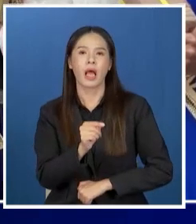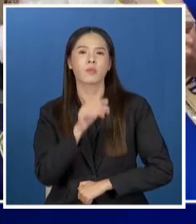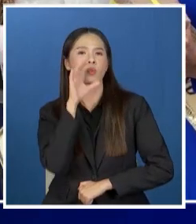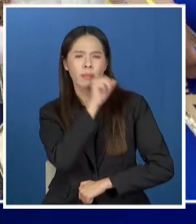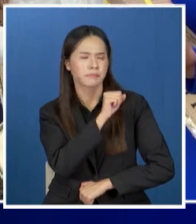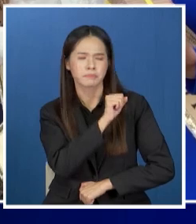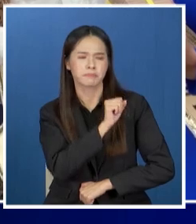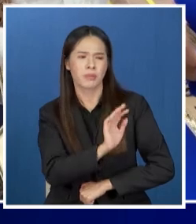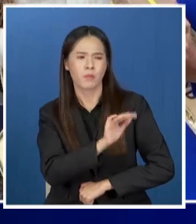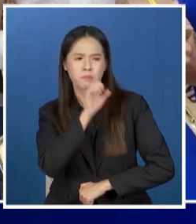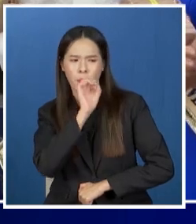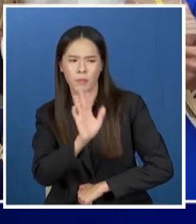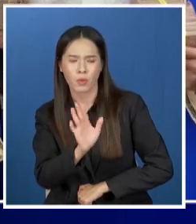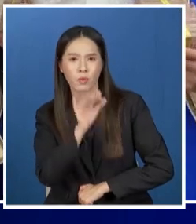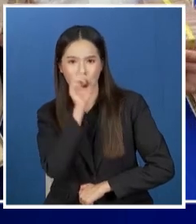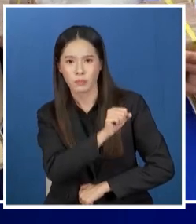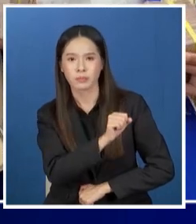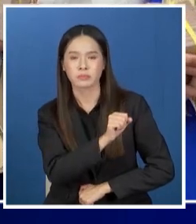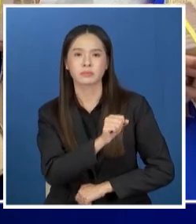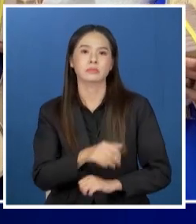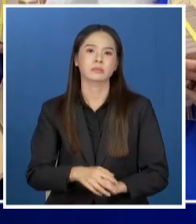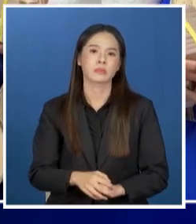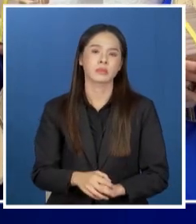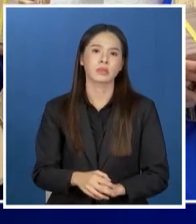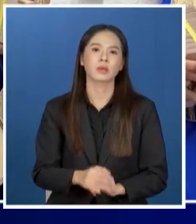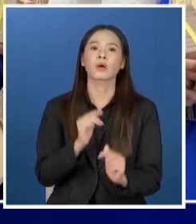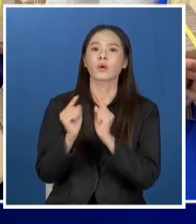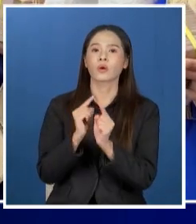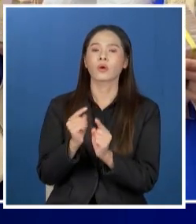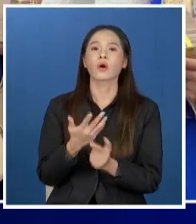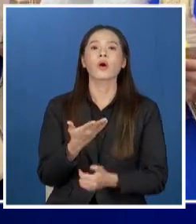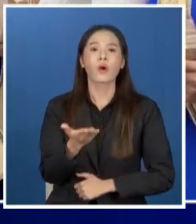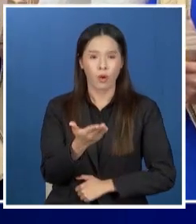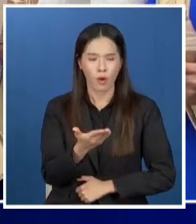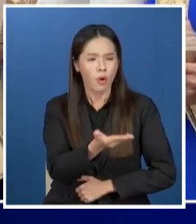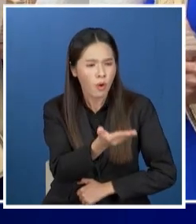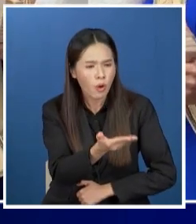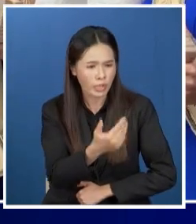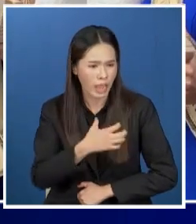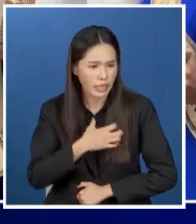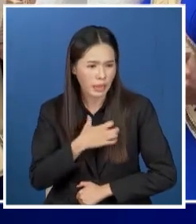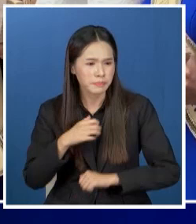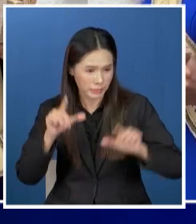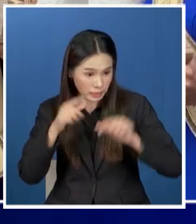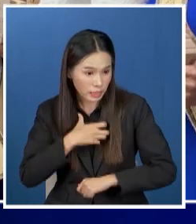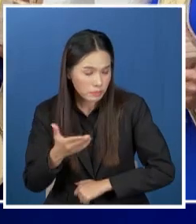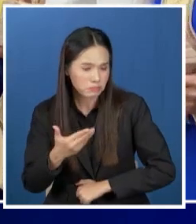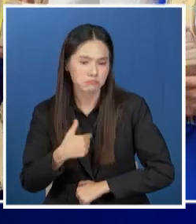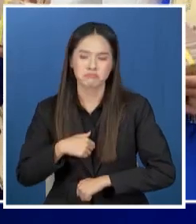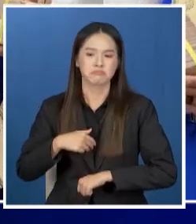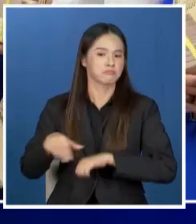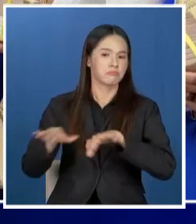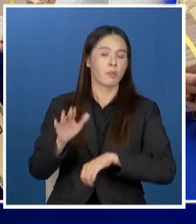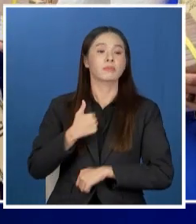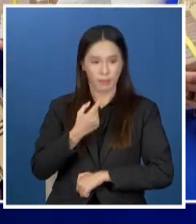ผยซึ่งตัวเนี้ยเราก็ได้คุยกับขออนุญาตลูกค้าเราแต่ลูกค้าไม่เปิดเผยแต่พร้อมที่จะไ